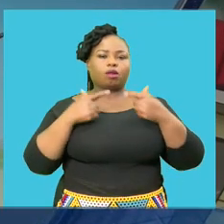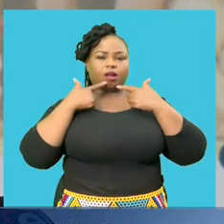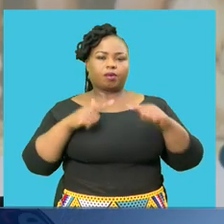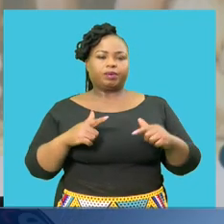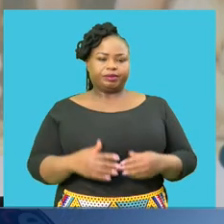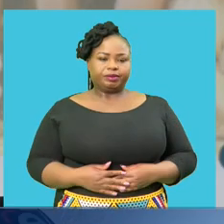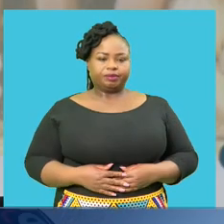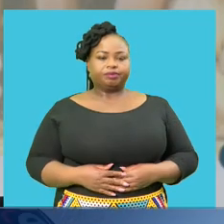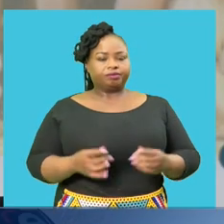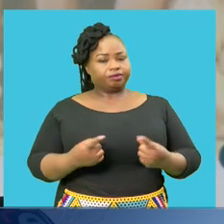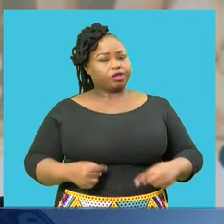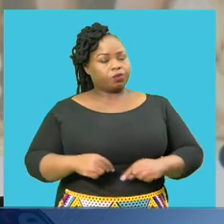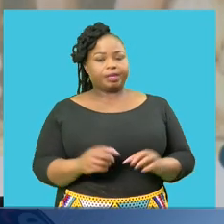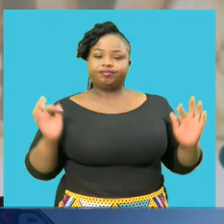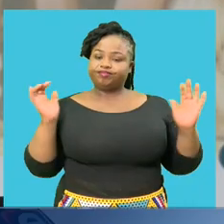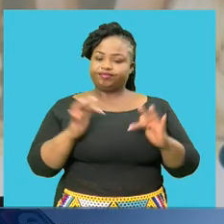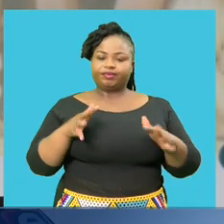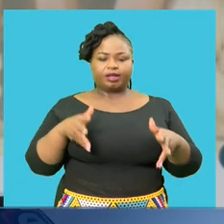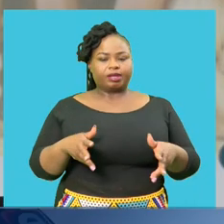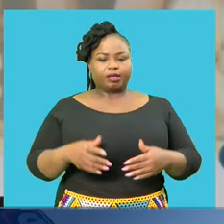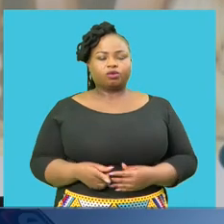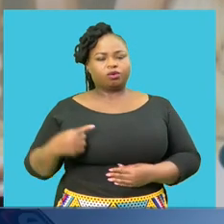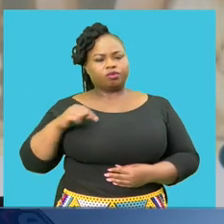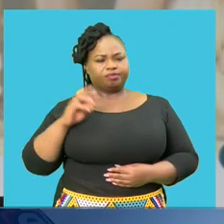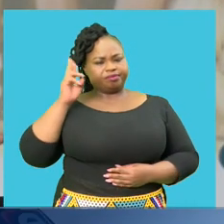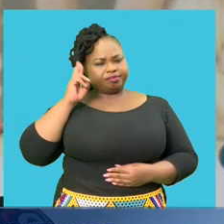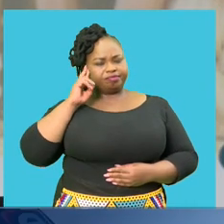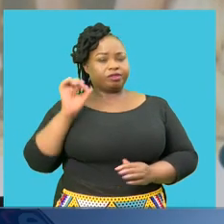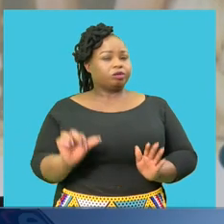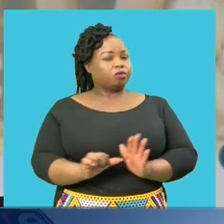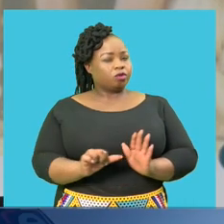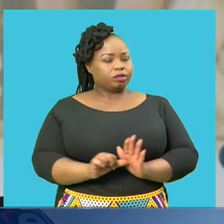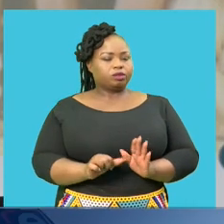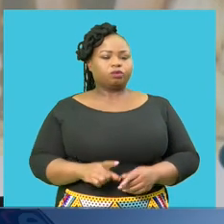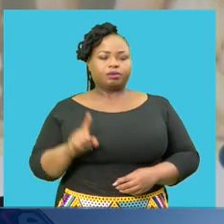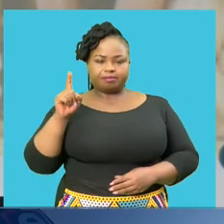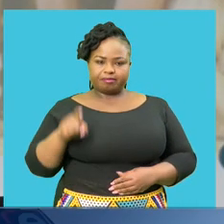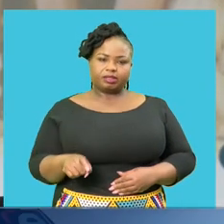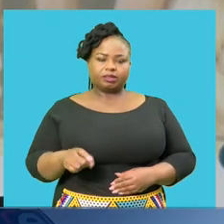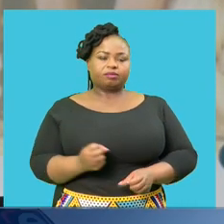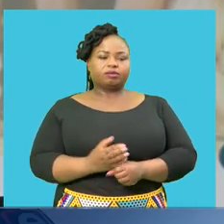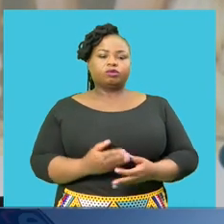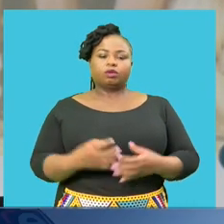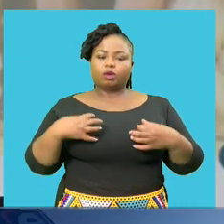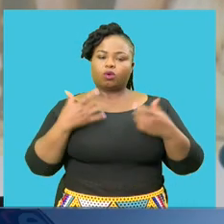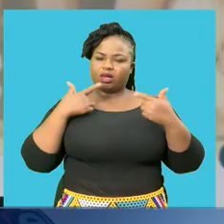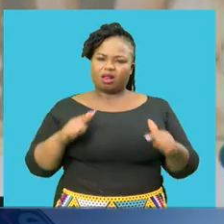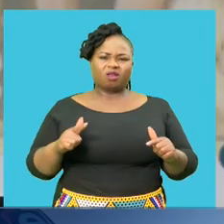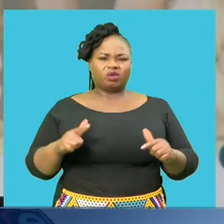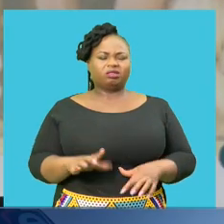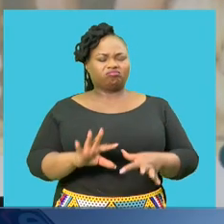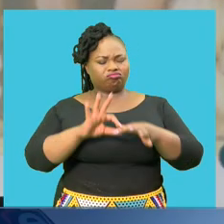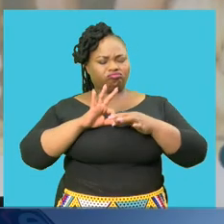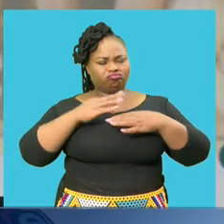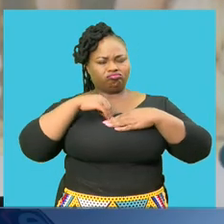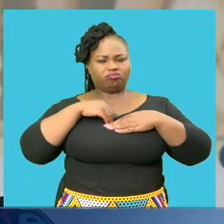As we are gathered here we are reminded of the potential that lies in embracing our languages. Not just only